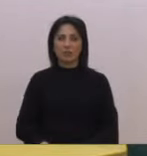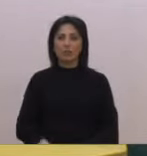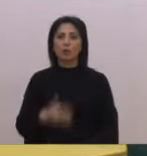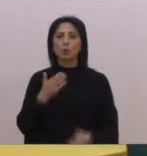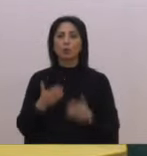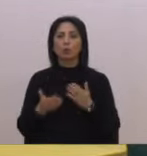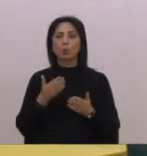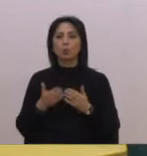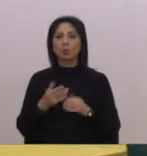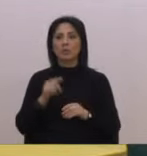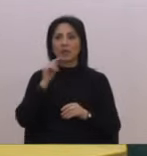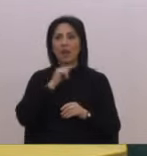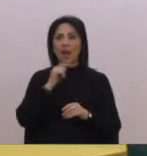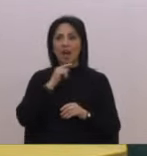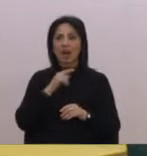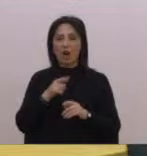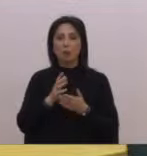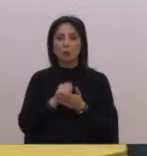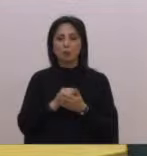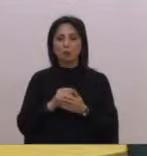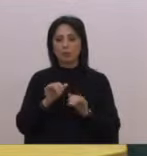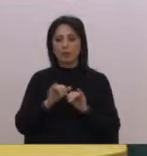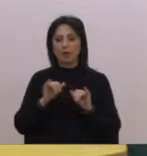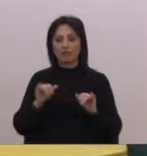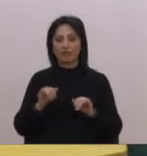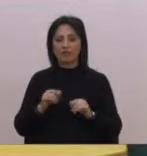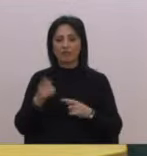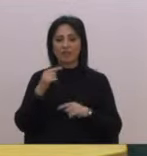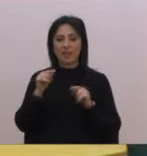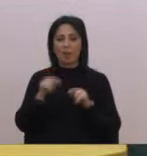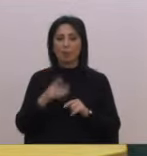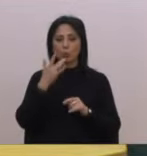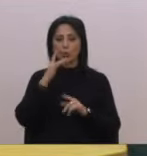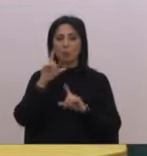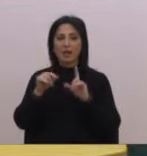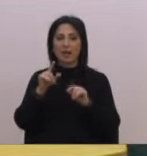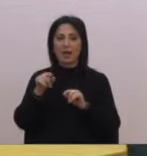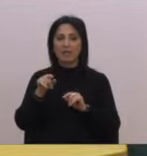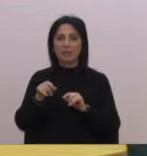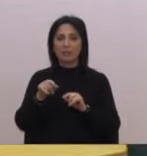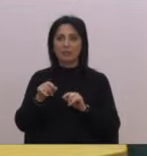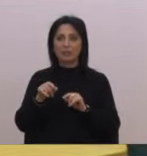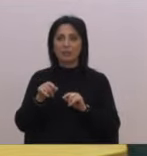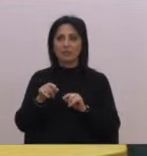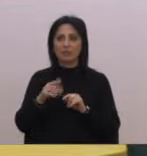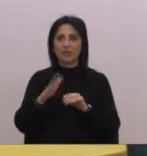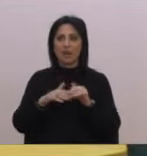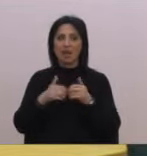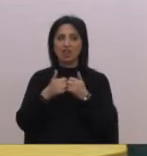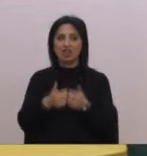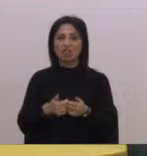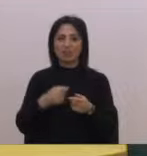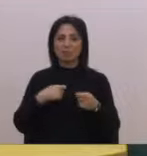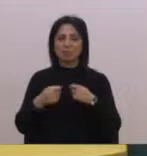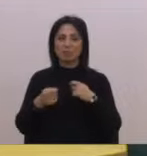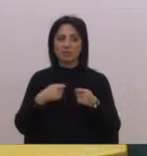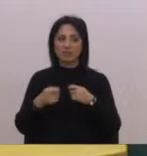თუმცა ეკონომიკური პოტენციალის განვითარება და დაბრუნებული მიგრანტების ხელშეწყობა